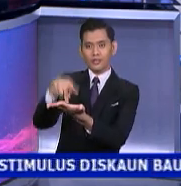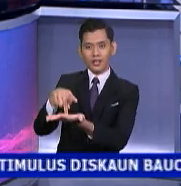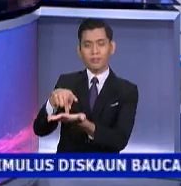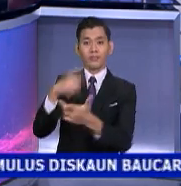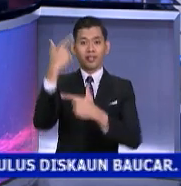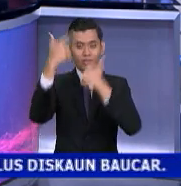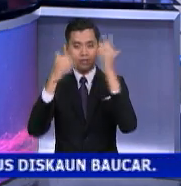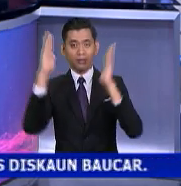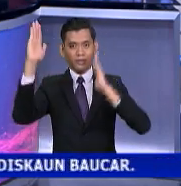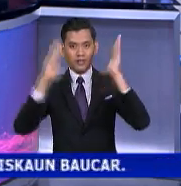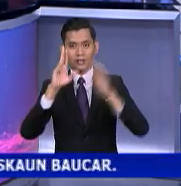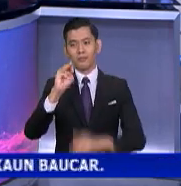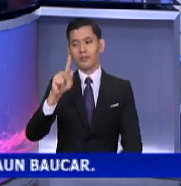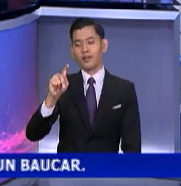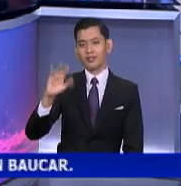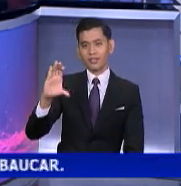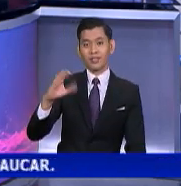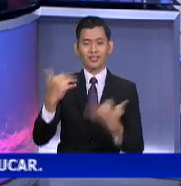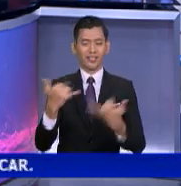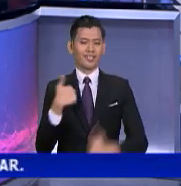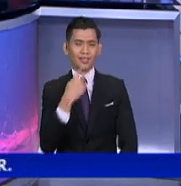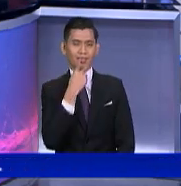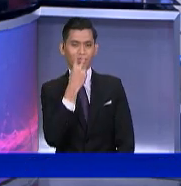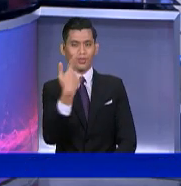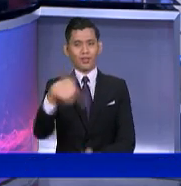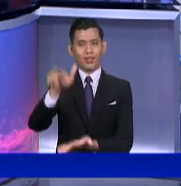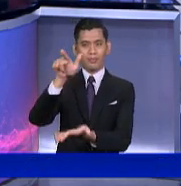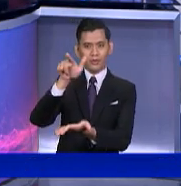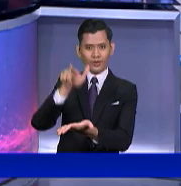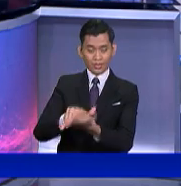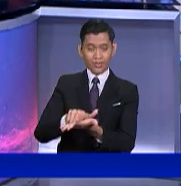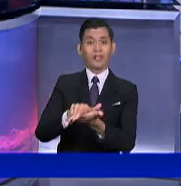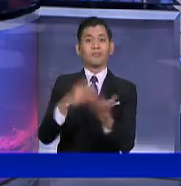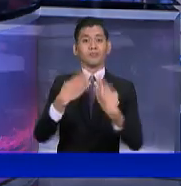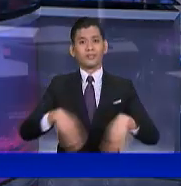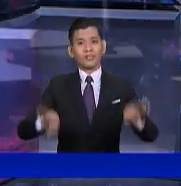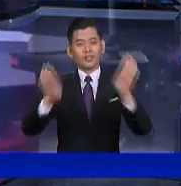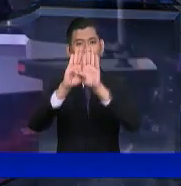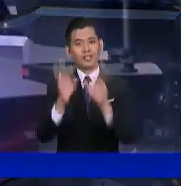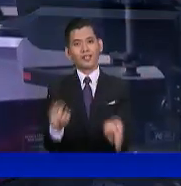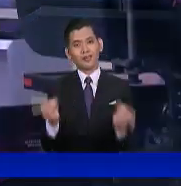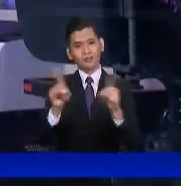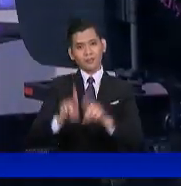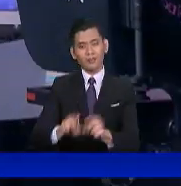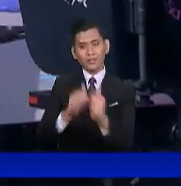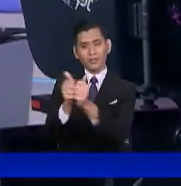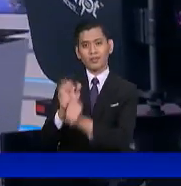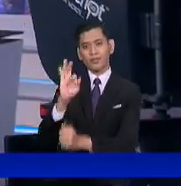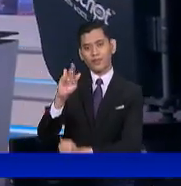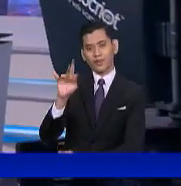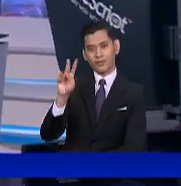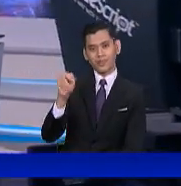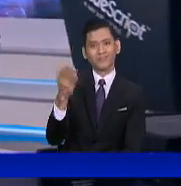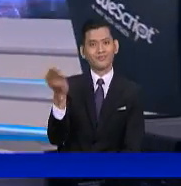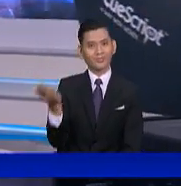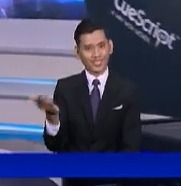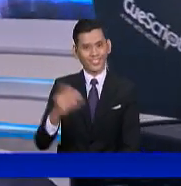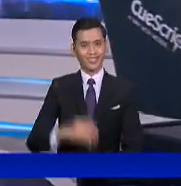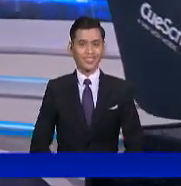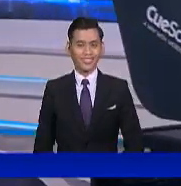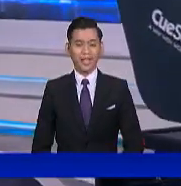untuk perkembangan semasa di sana, kita terus saja bersama wartawan Fabian William. Fabian. Okey, baik. Betul